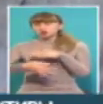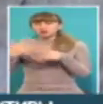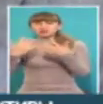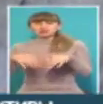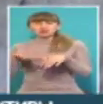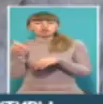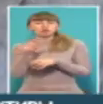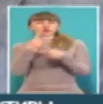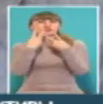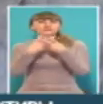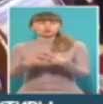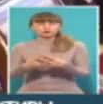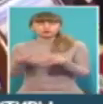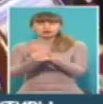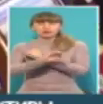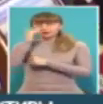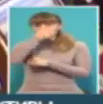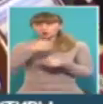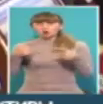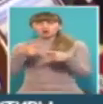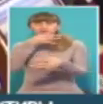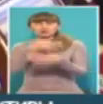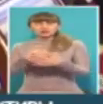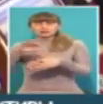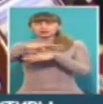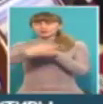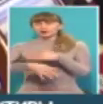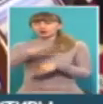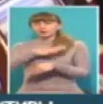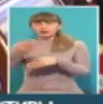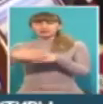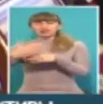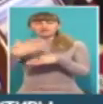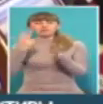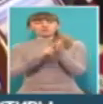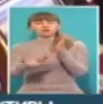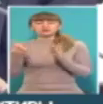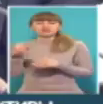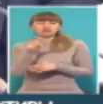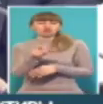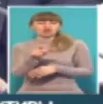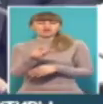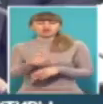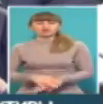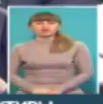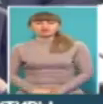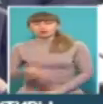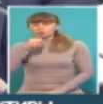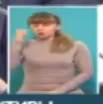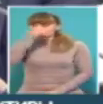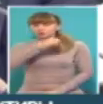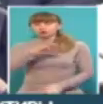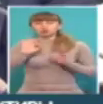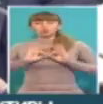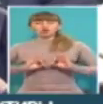граждан и осужденных. За последние годы к уголовной ответственности за пытки привлечено порядка 80 должностных лиц. В прошлом году прокуроры